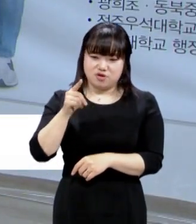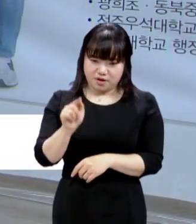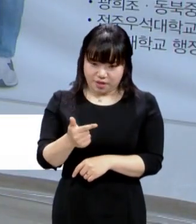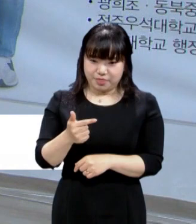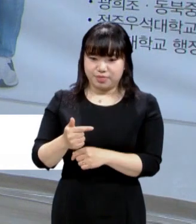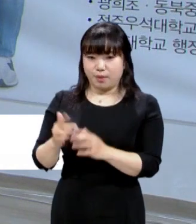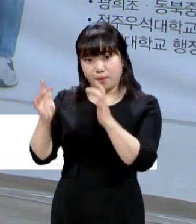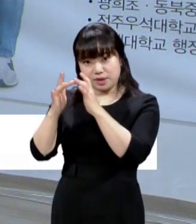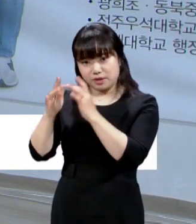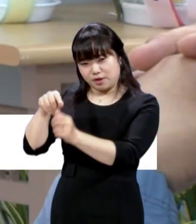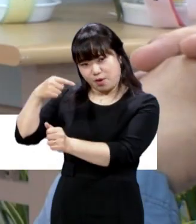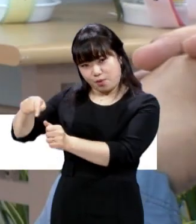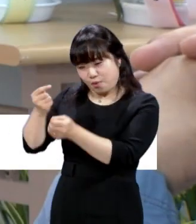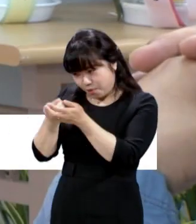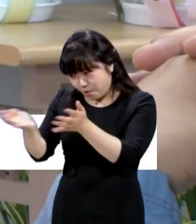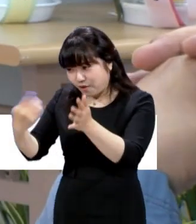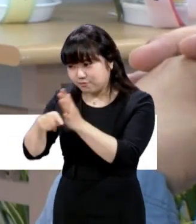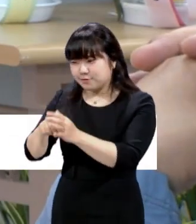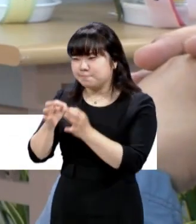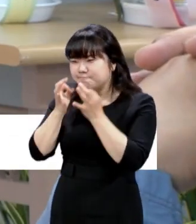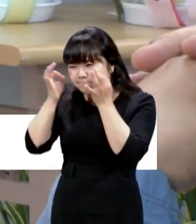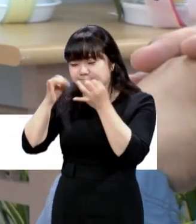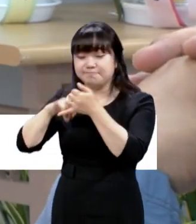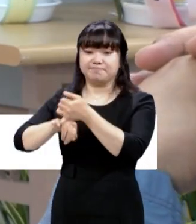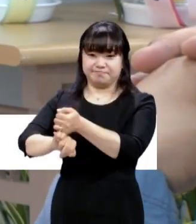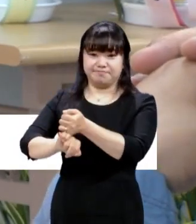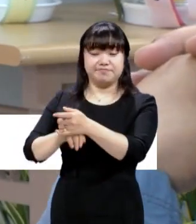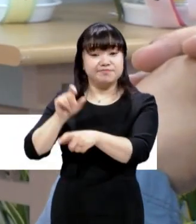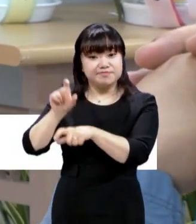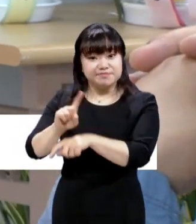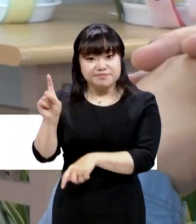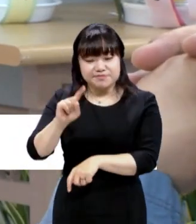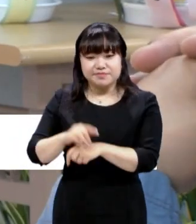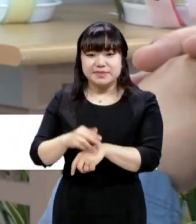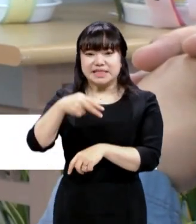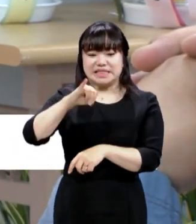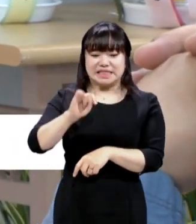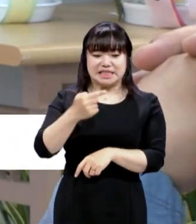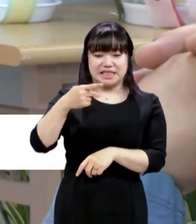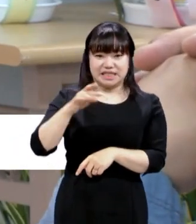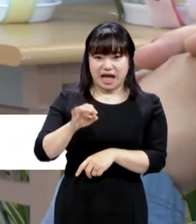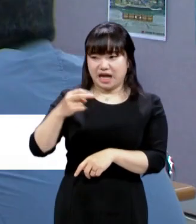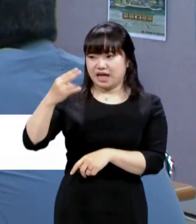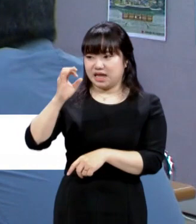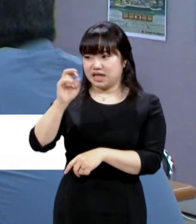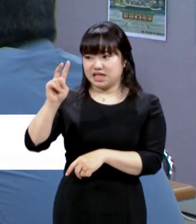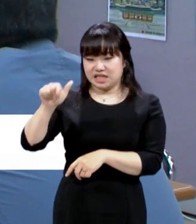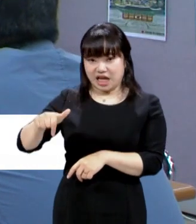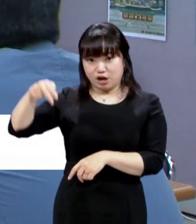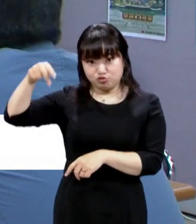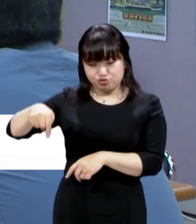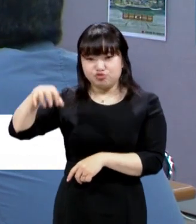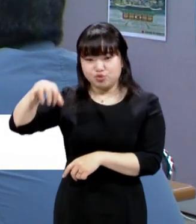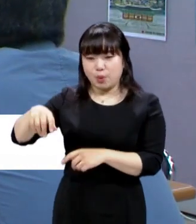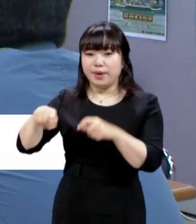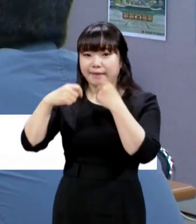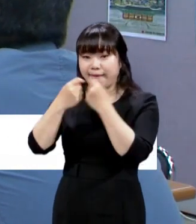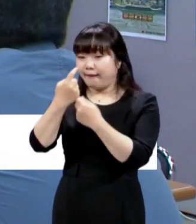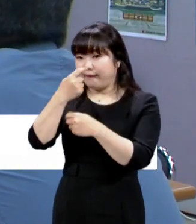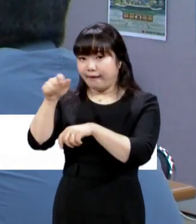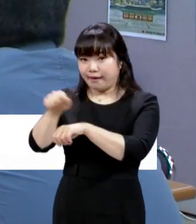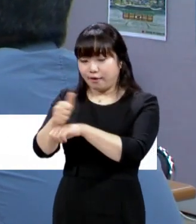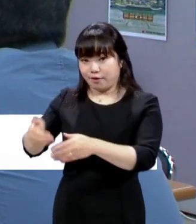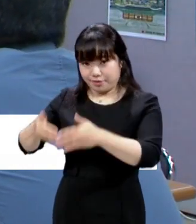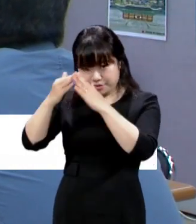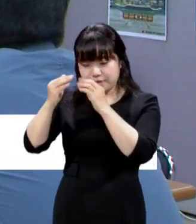온라인 교육 콘텐츠 공급을 강화한다는 계획입니다 이와 함께 신당 약수동 지역의 유명 민간 학원을 유치하고 관내